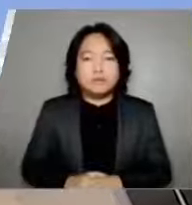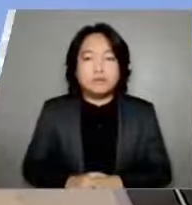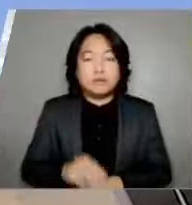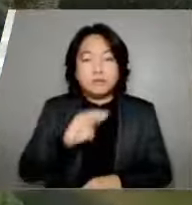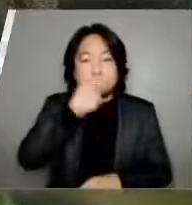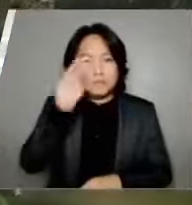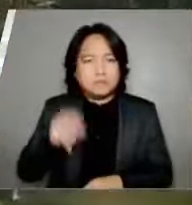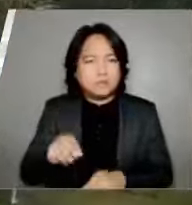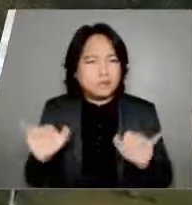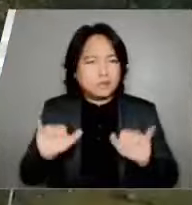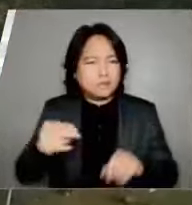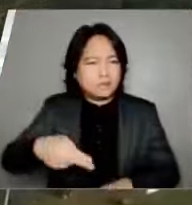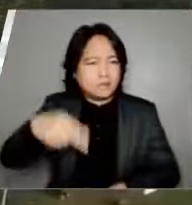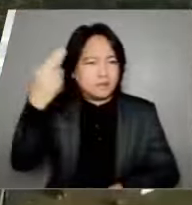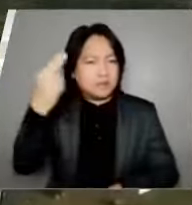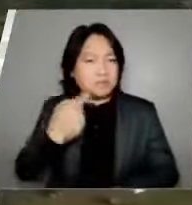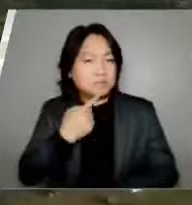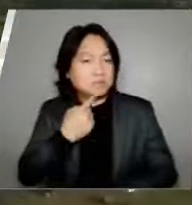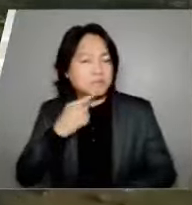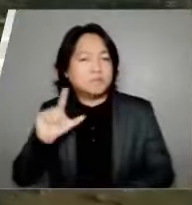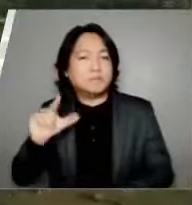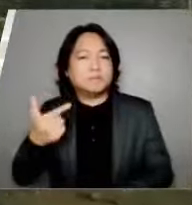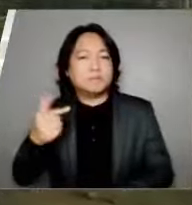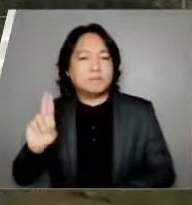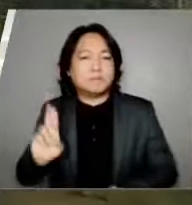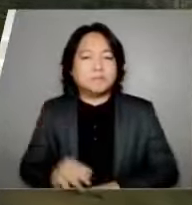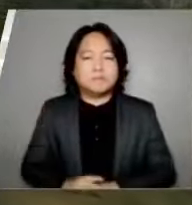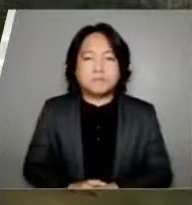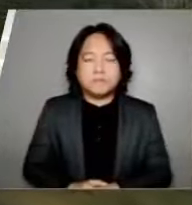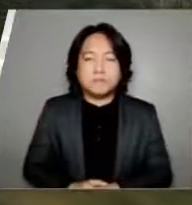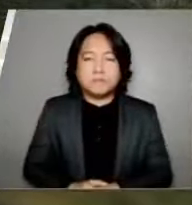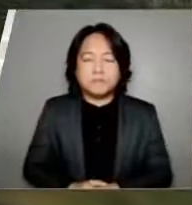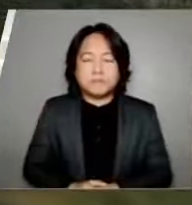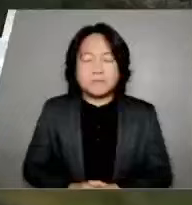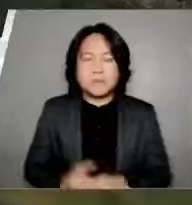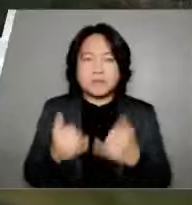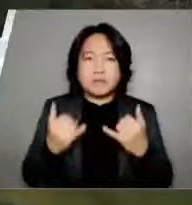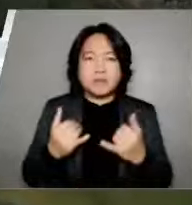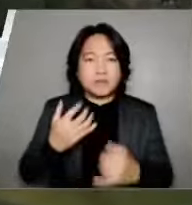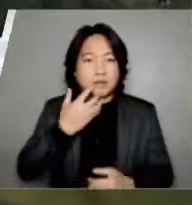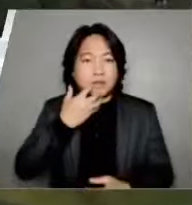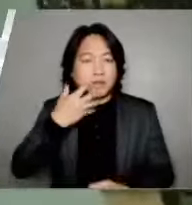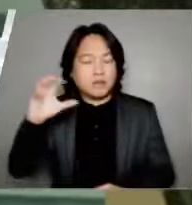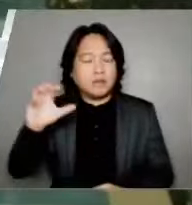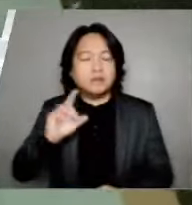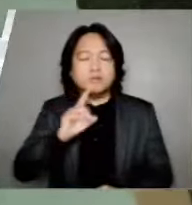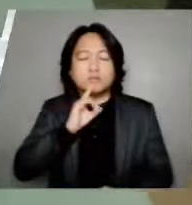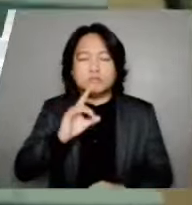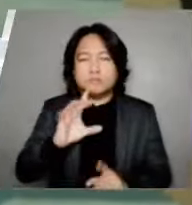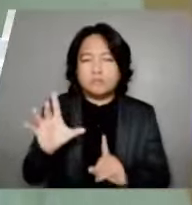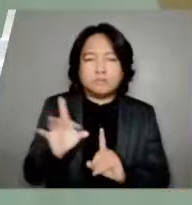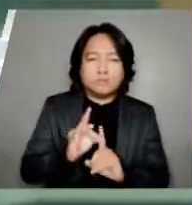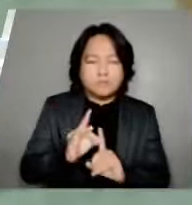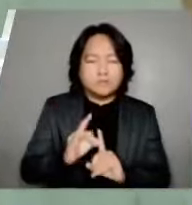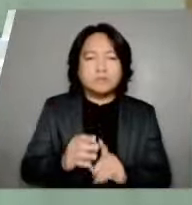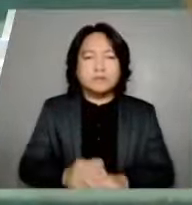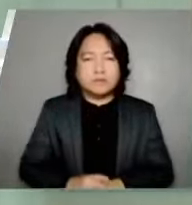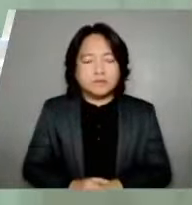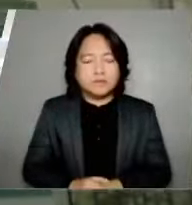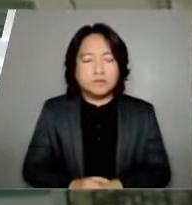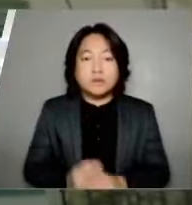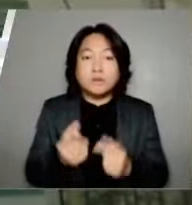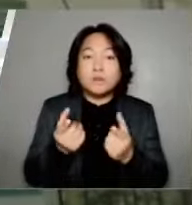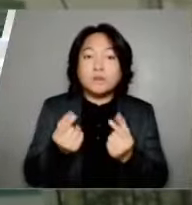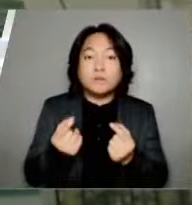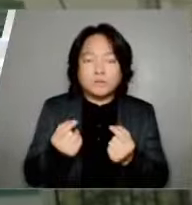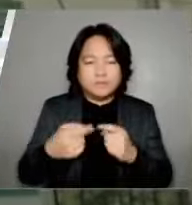LGU. At dahil inaasahang ganyan pa rin daw kataas ang heat index batay sa taya ng kanilang DRRMO, suspended ang face-to-face classes doon